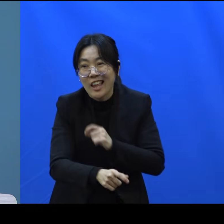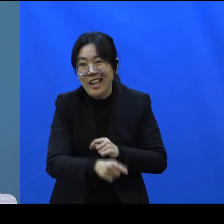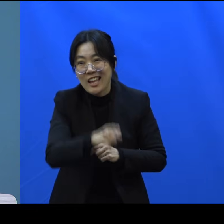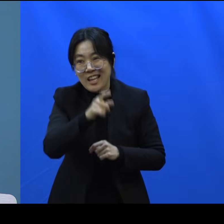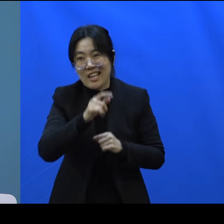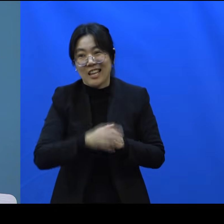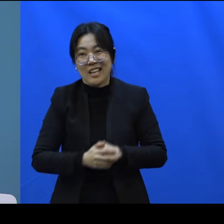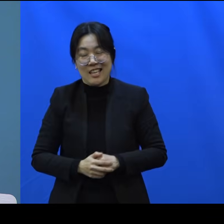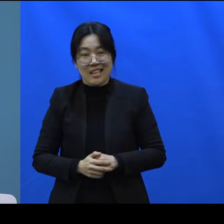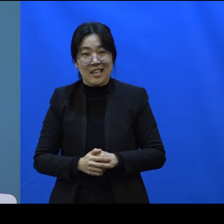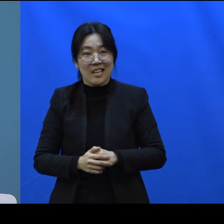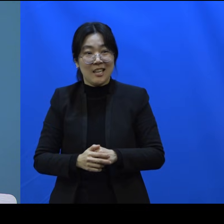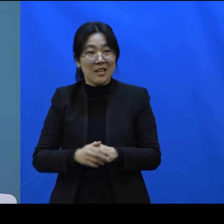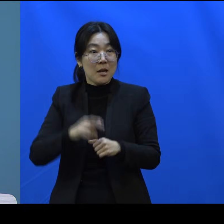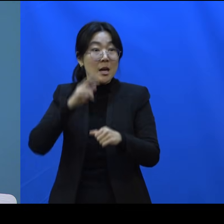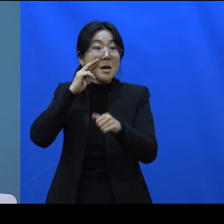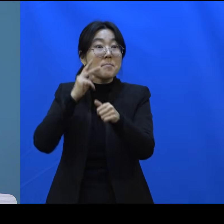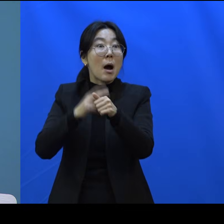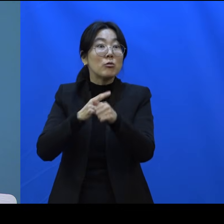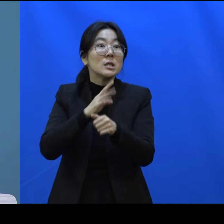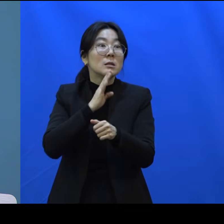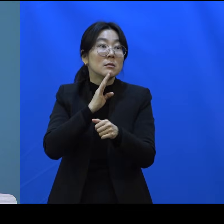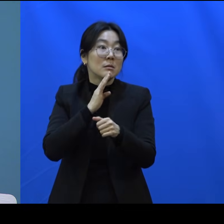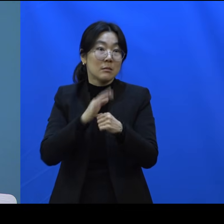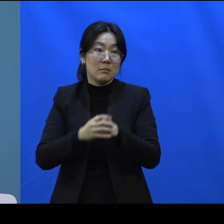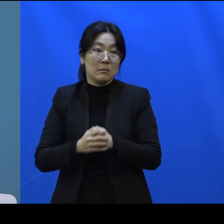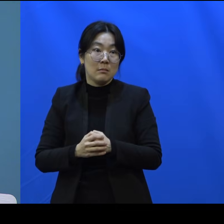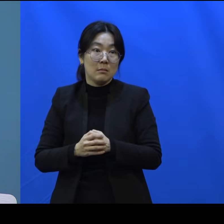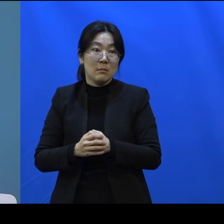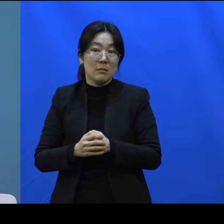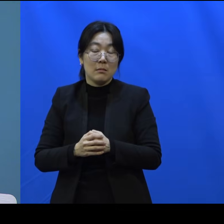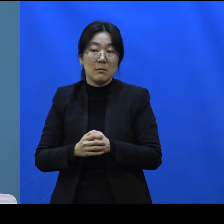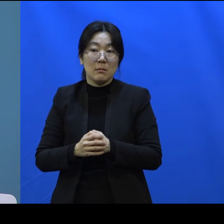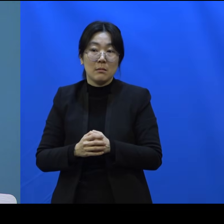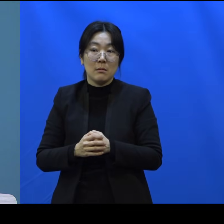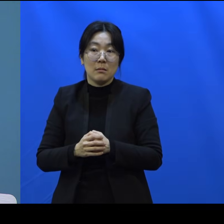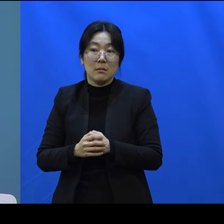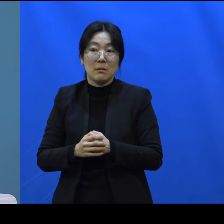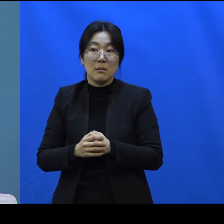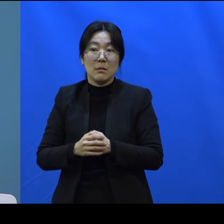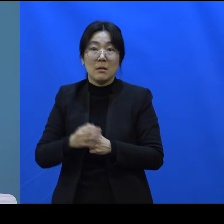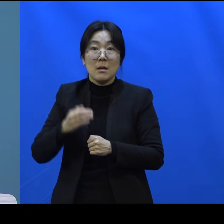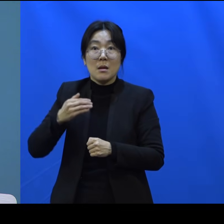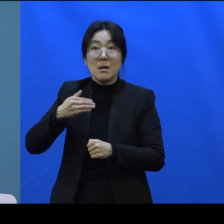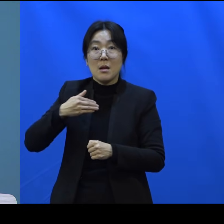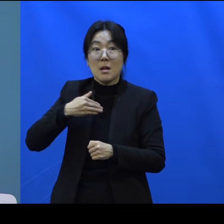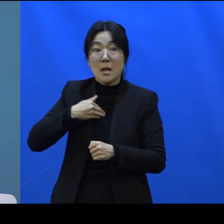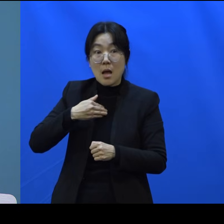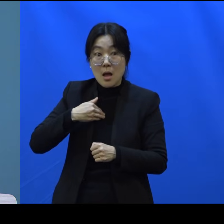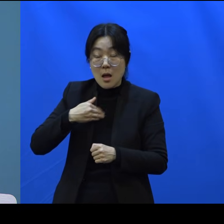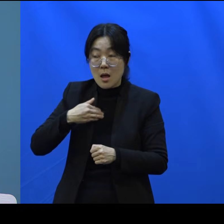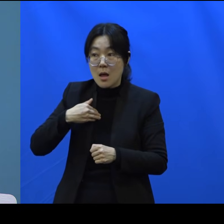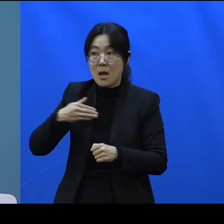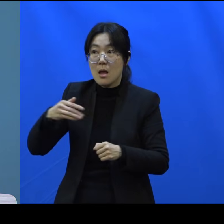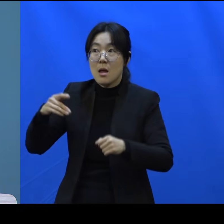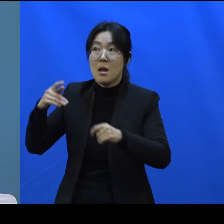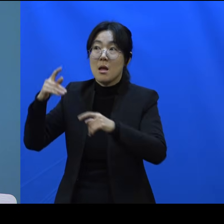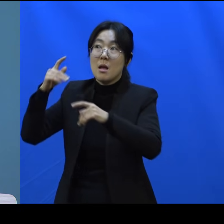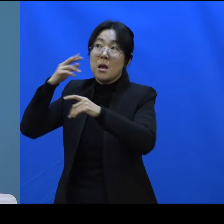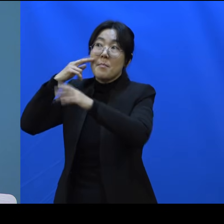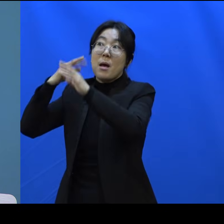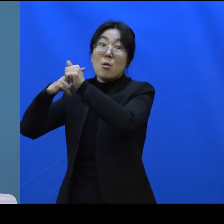그죠? 이 3인칭을 쓰고 있어요. 그러니까 누군가 했다라고 하는 얘기를 하지, 자기가 했다고 얘기하지 않는 거예요. 그러니까